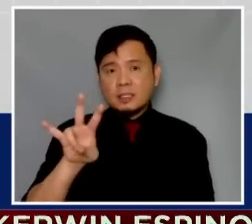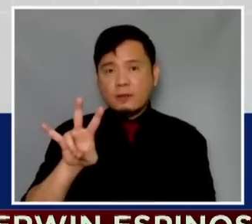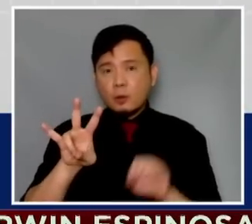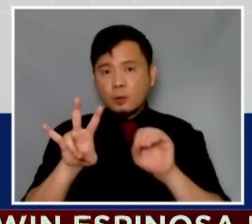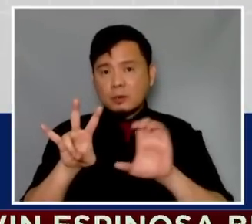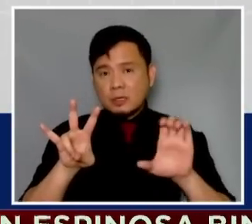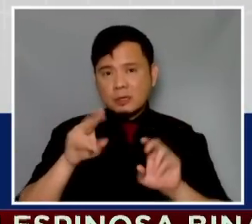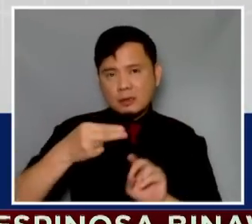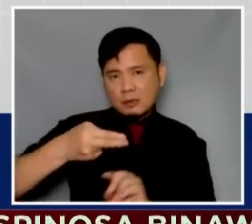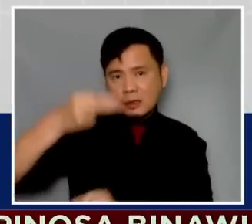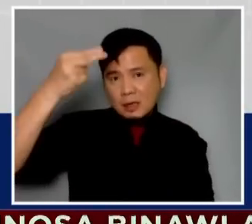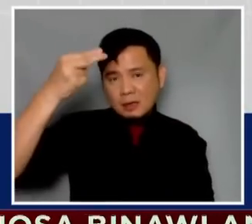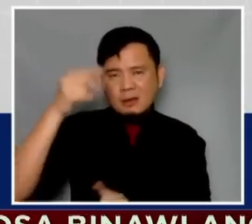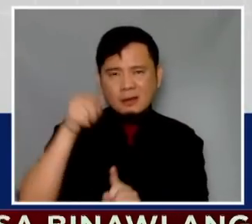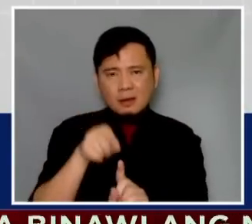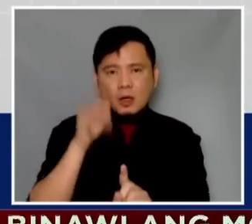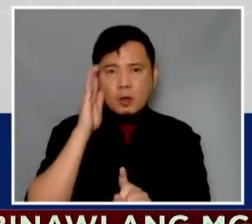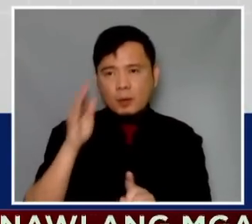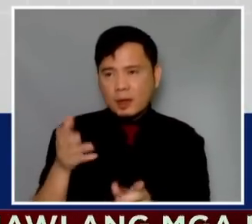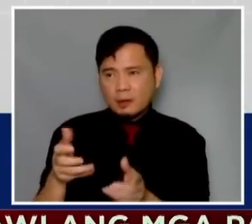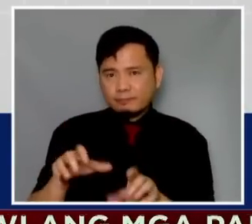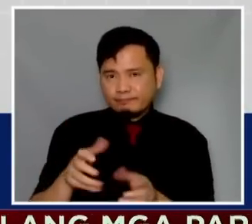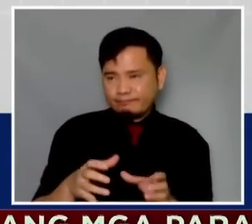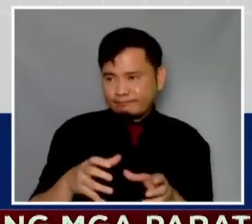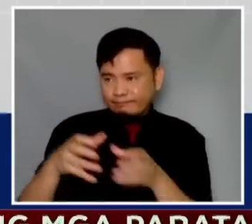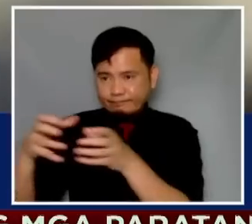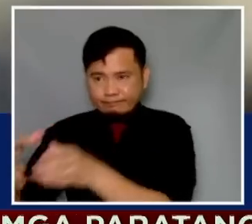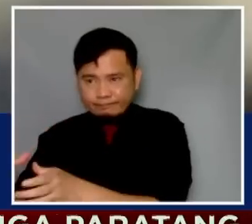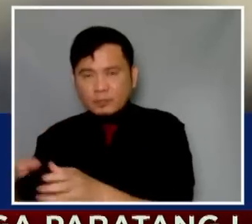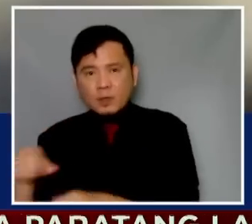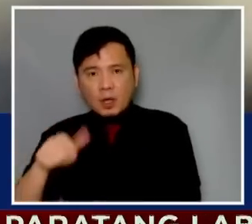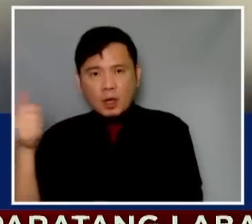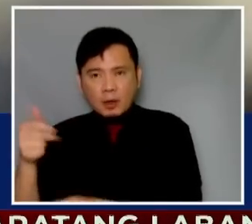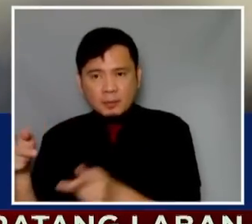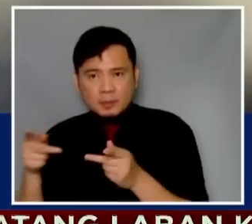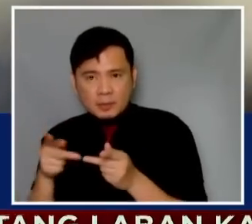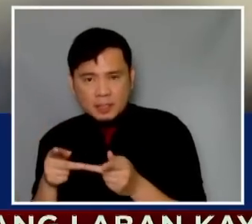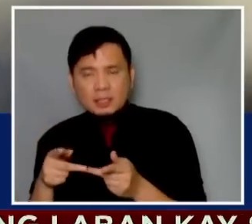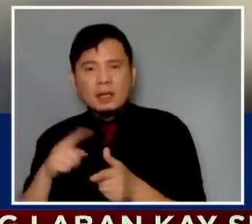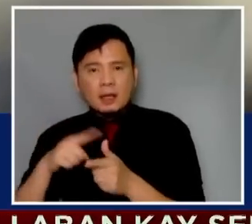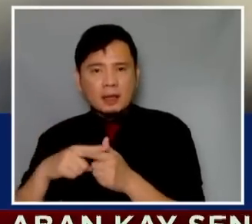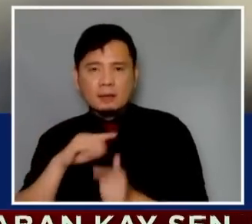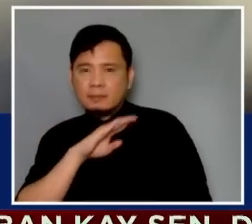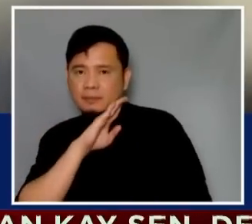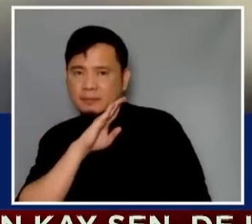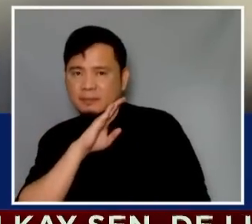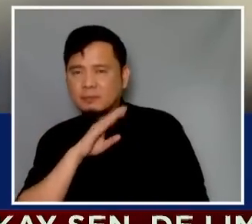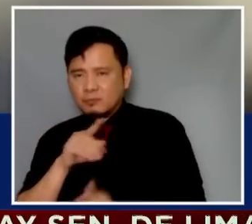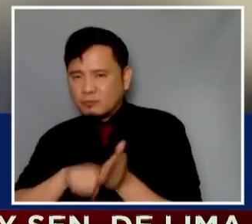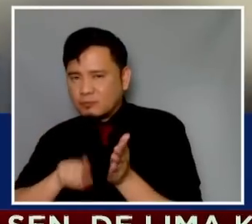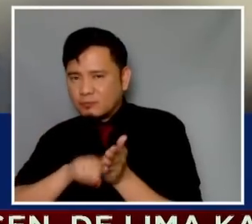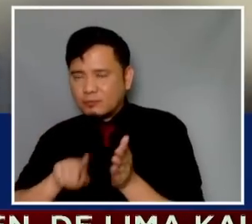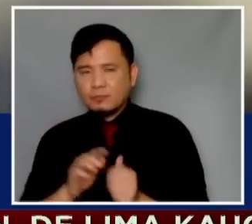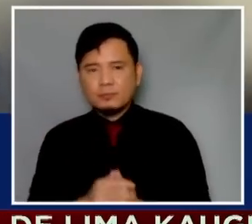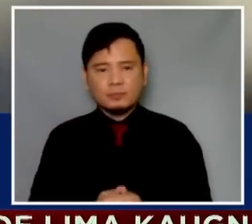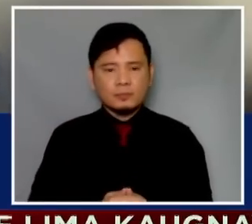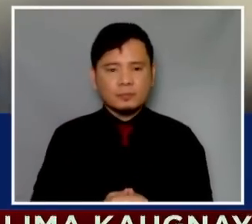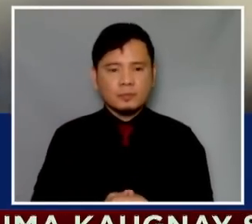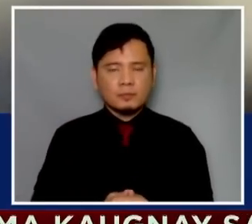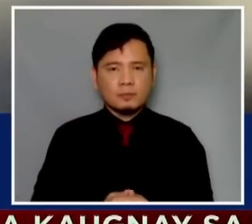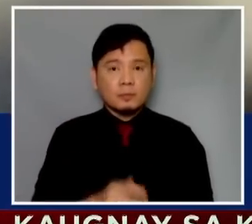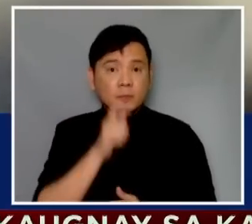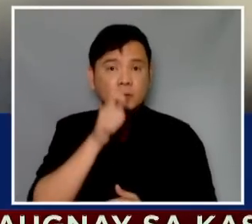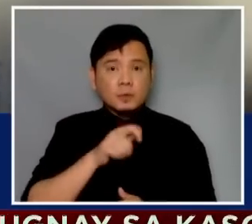saglit bago subukan ulit na i-check ang inyong temperatura. Kung may mga nararamdaman po, huwag po kayong mag-alala. Sabi nga po natin,